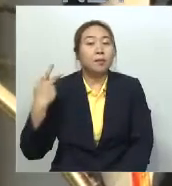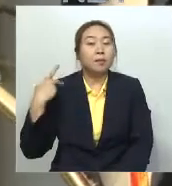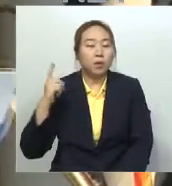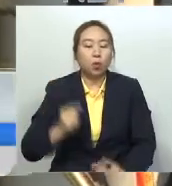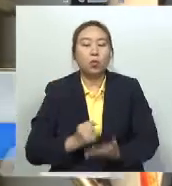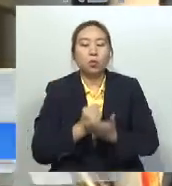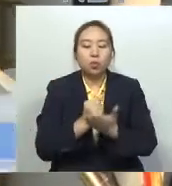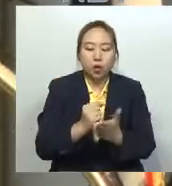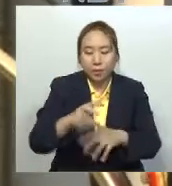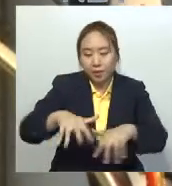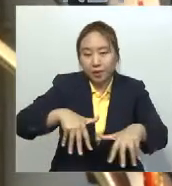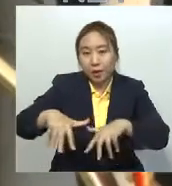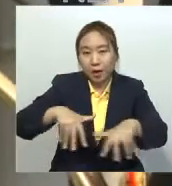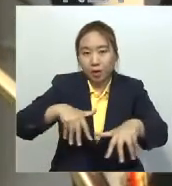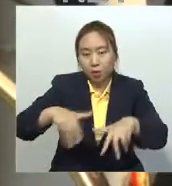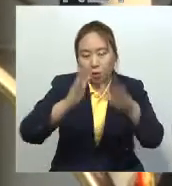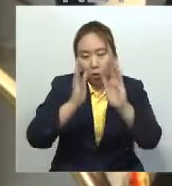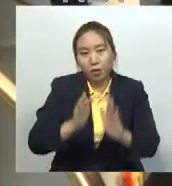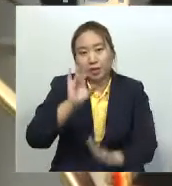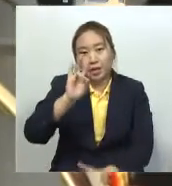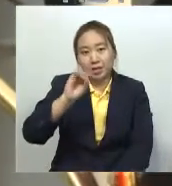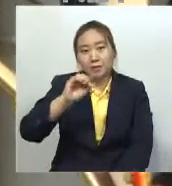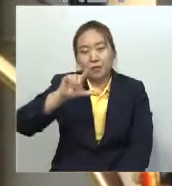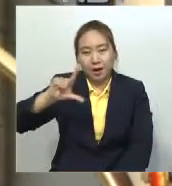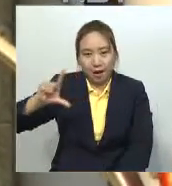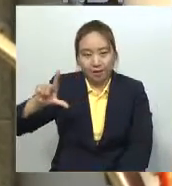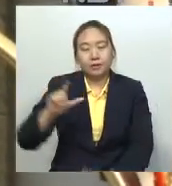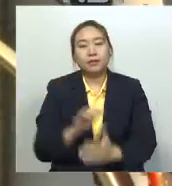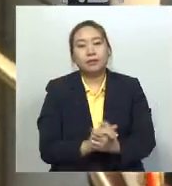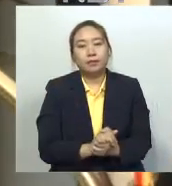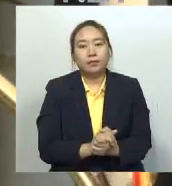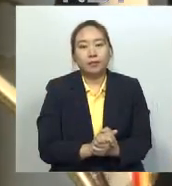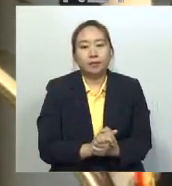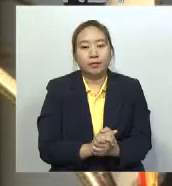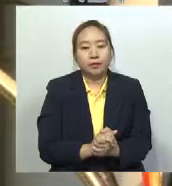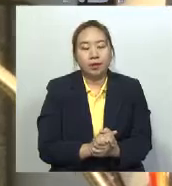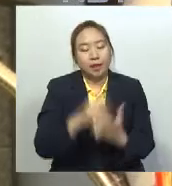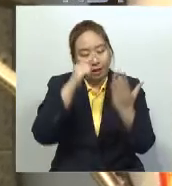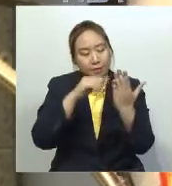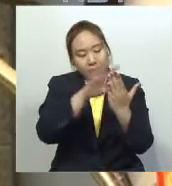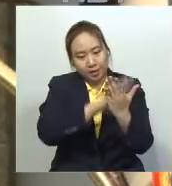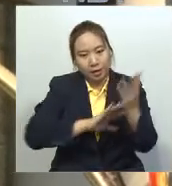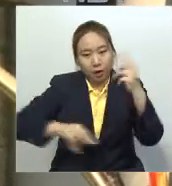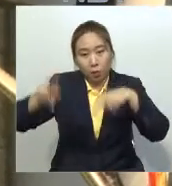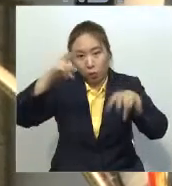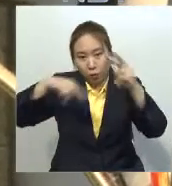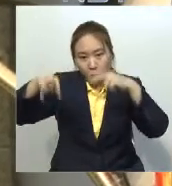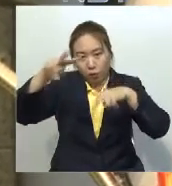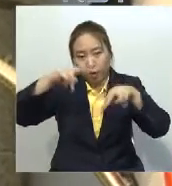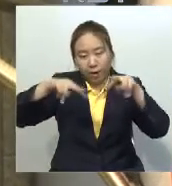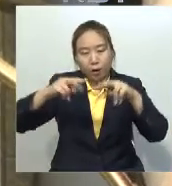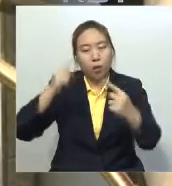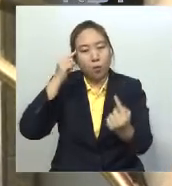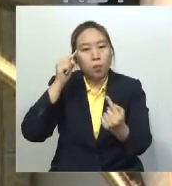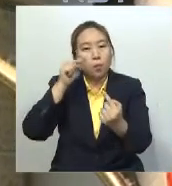อประชาชน70 ล้านและ ให้ชาติบ้านเมืองด้วยความมุ่ง